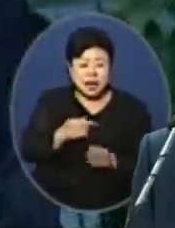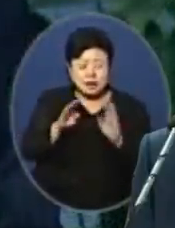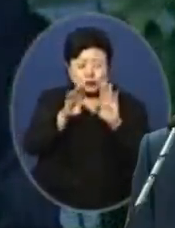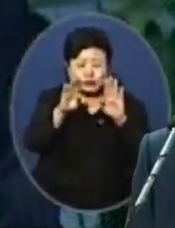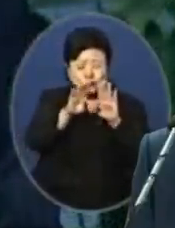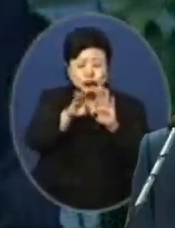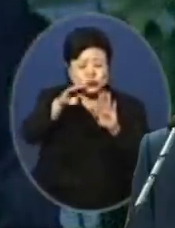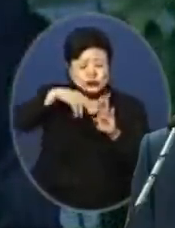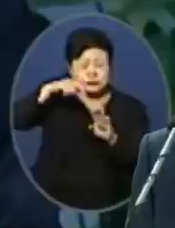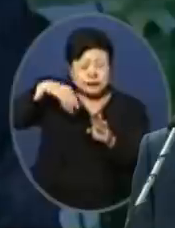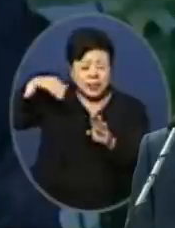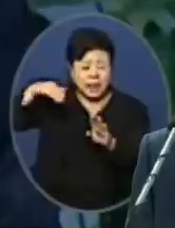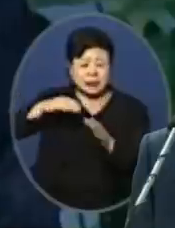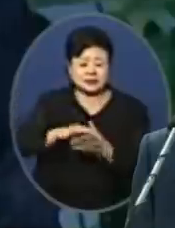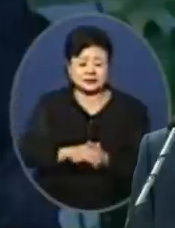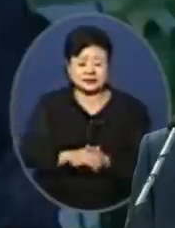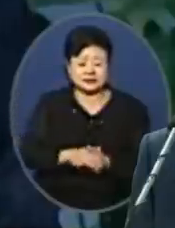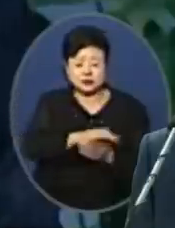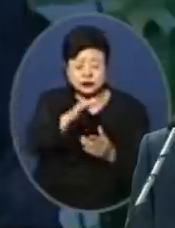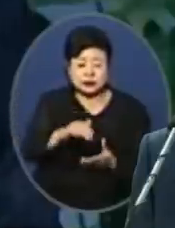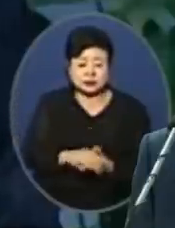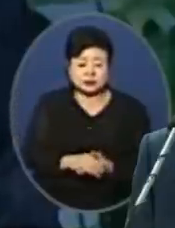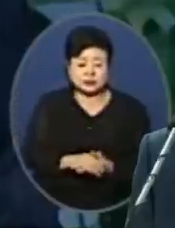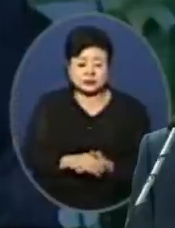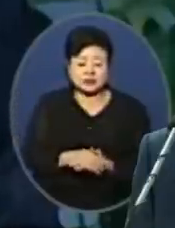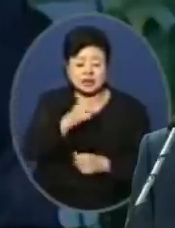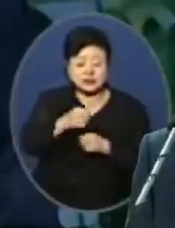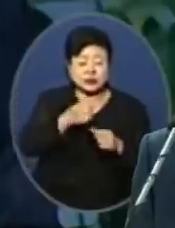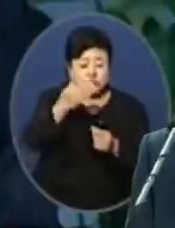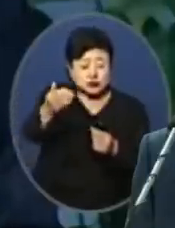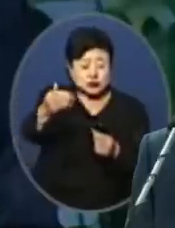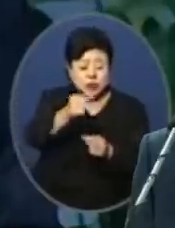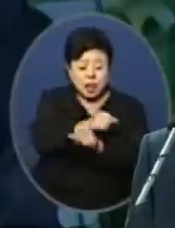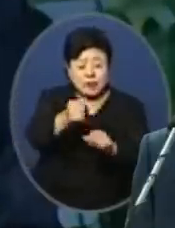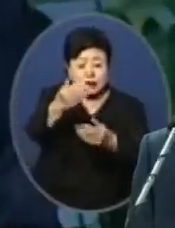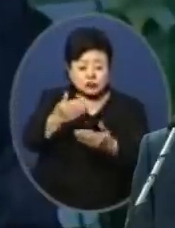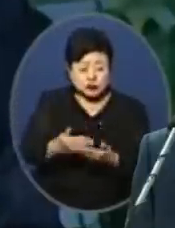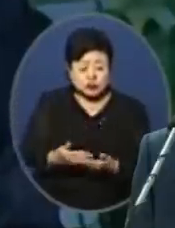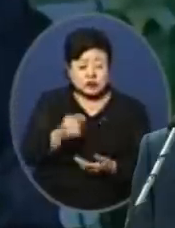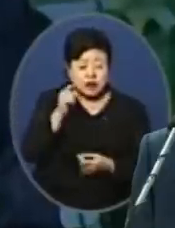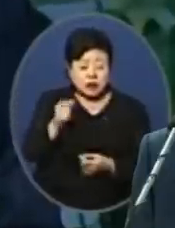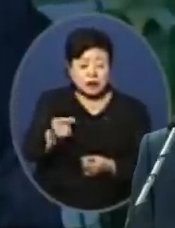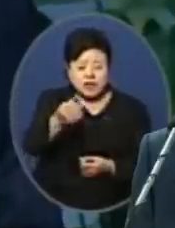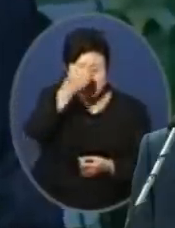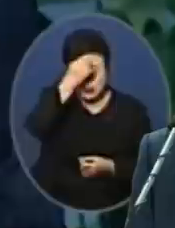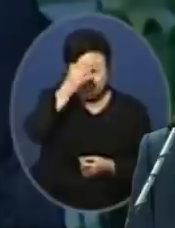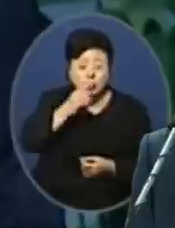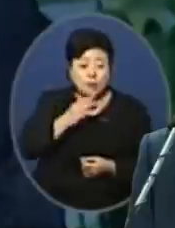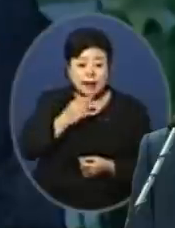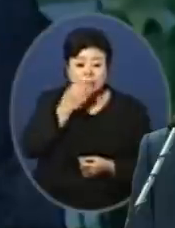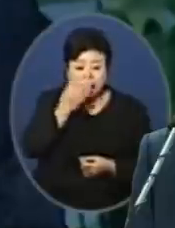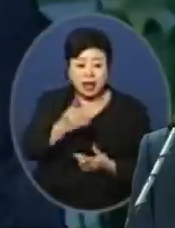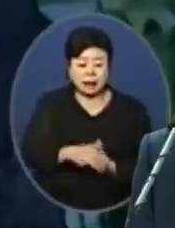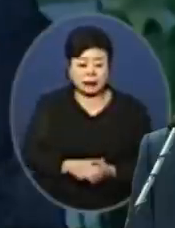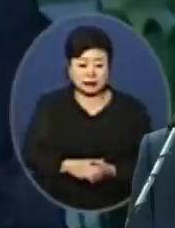문설주에 발라서 우리를 자유해 주시고 해방을 주시는 것은 기독교밖에 없습니다.